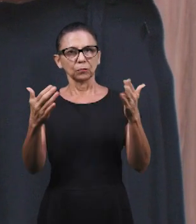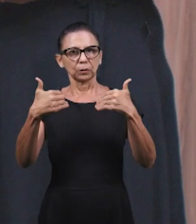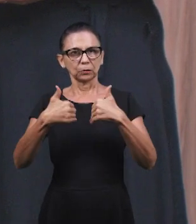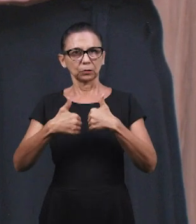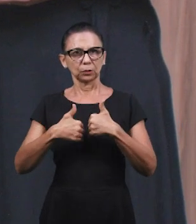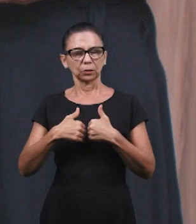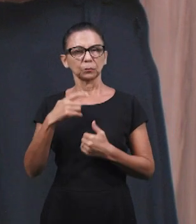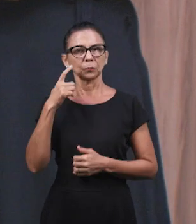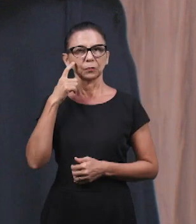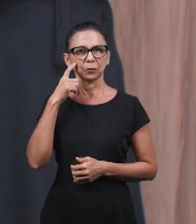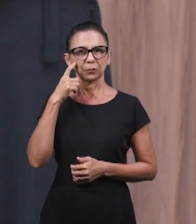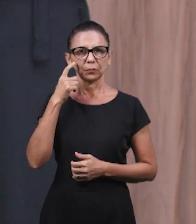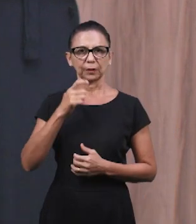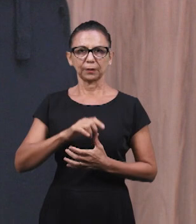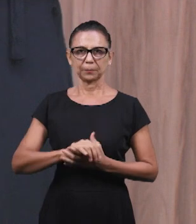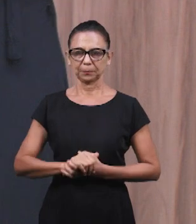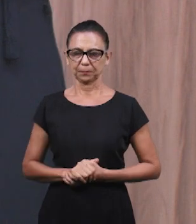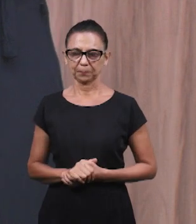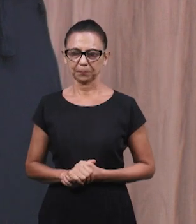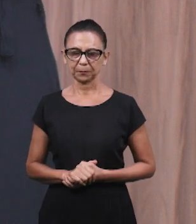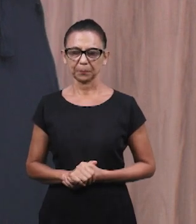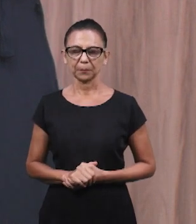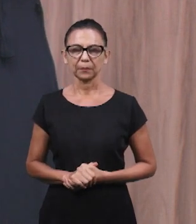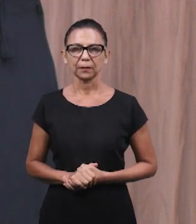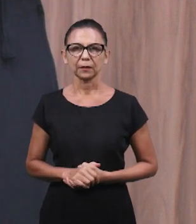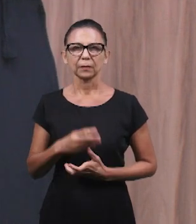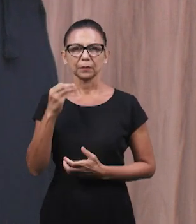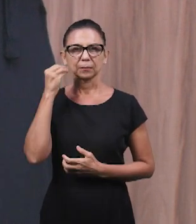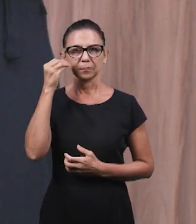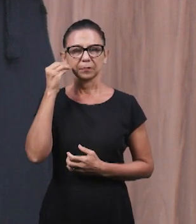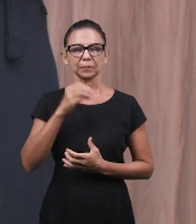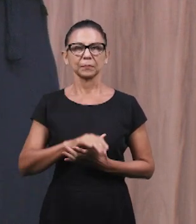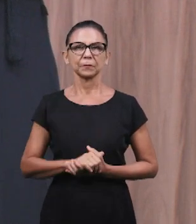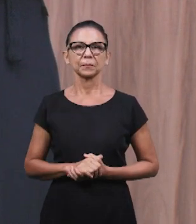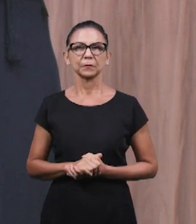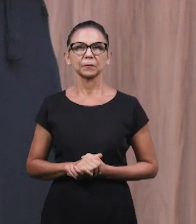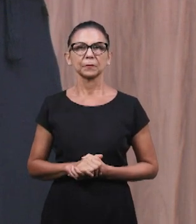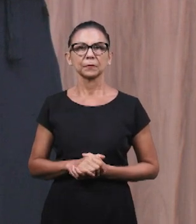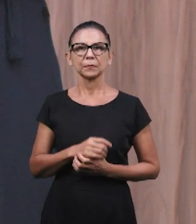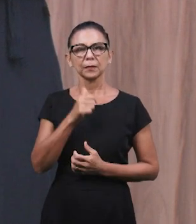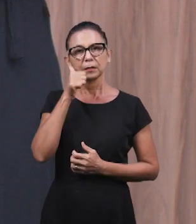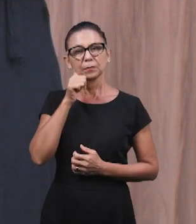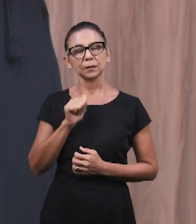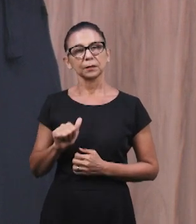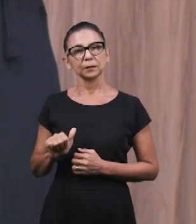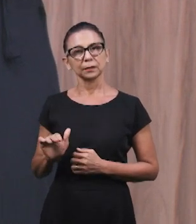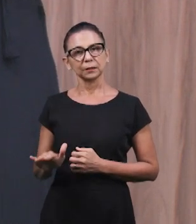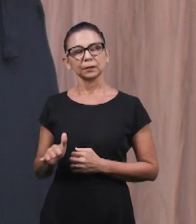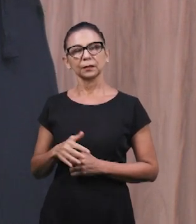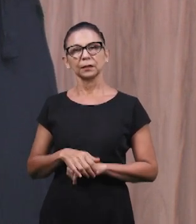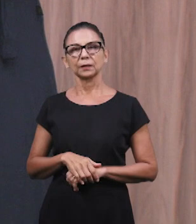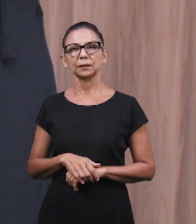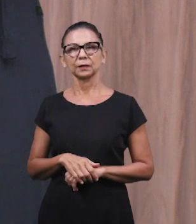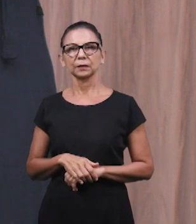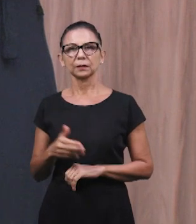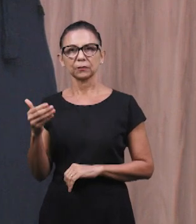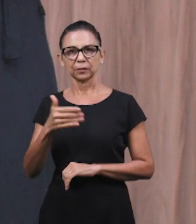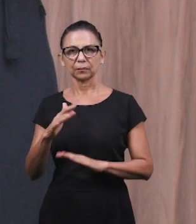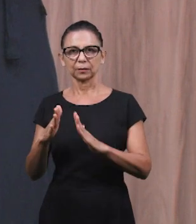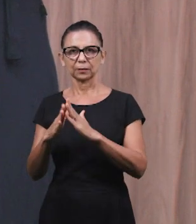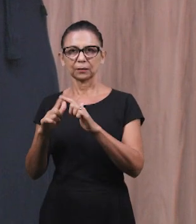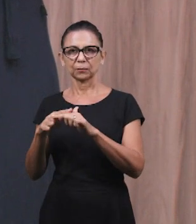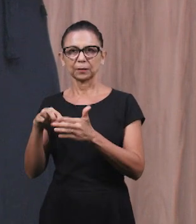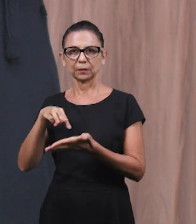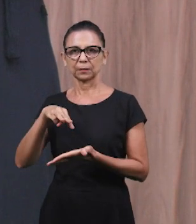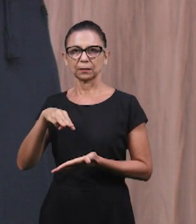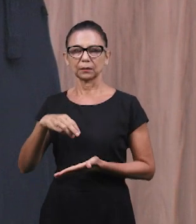c'est donc défaire le concept de l'autisme. Je vais raconter une expérience d'un enfant dans une de nos églises avec